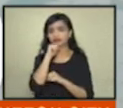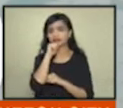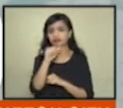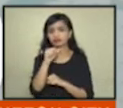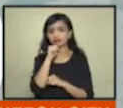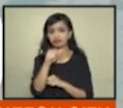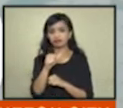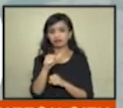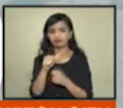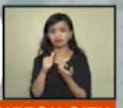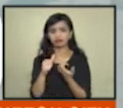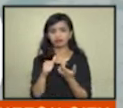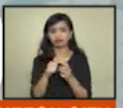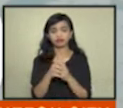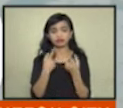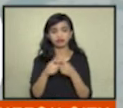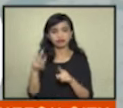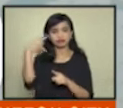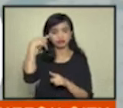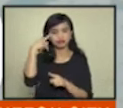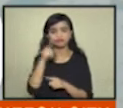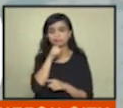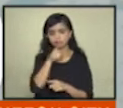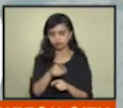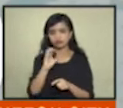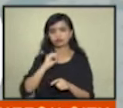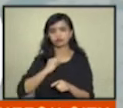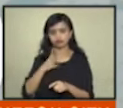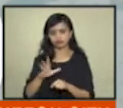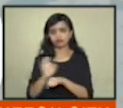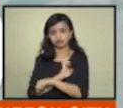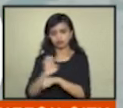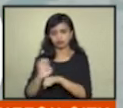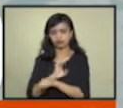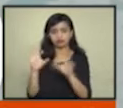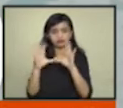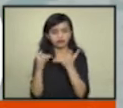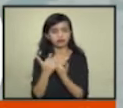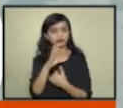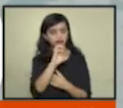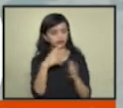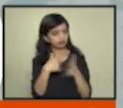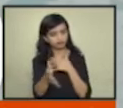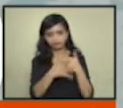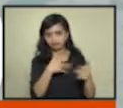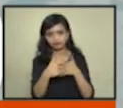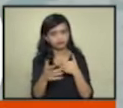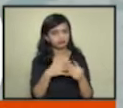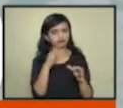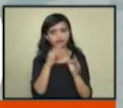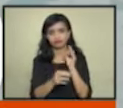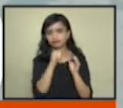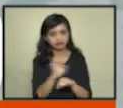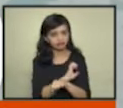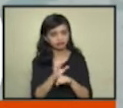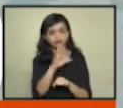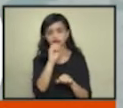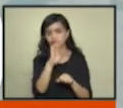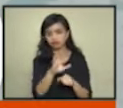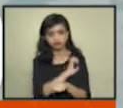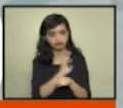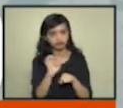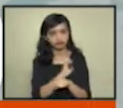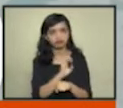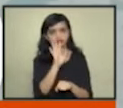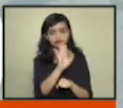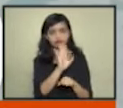employed si Emilita doon sa company pero si Pepe talagang officially employed ng company. Sir, regardless kung siya po hindi employed ng company o hindi, siya po employed